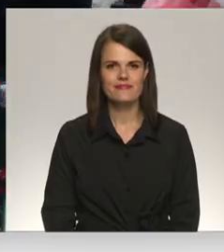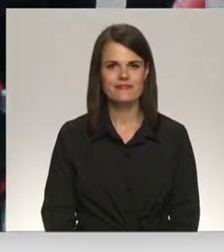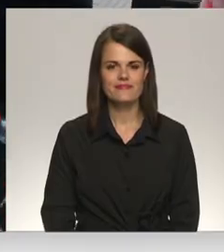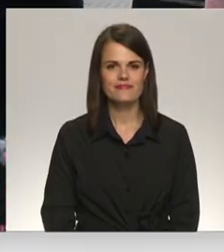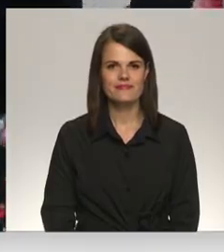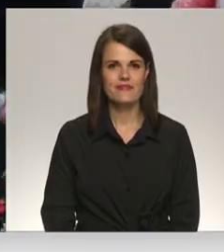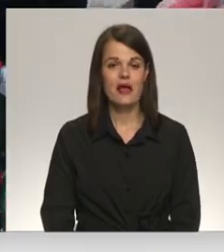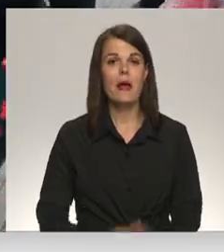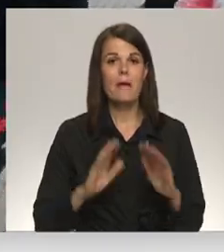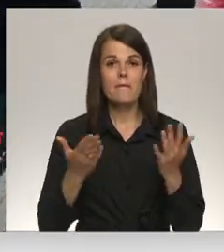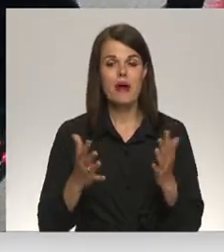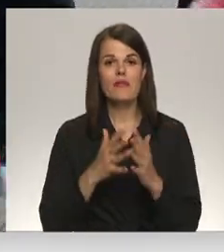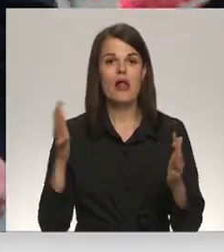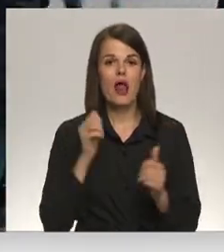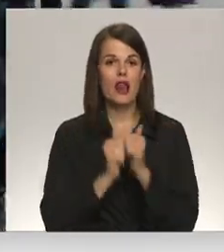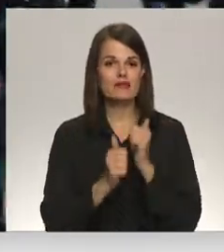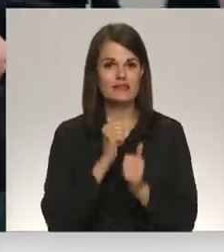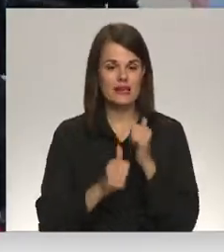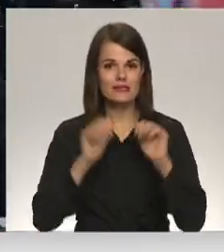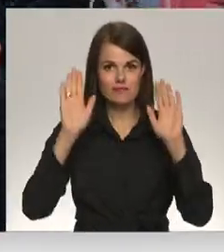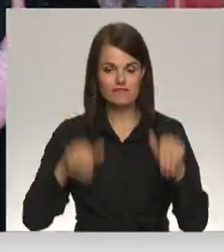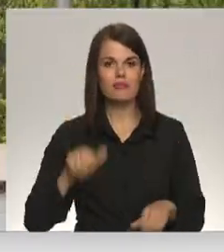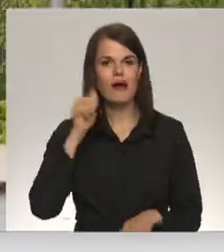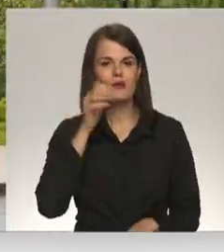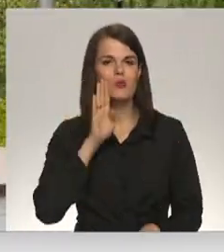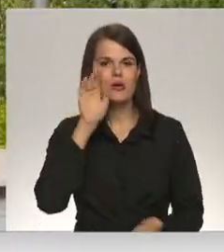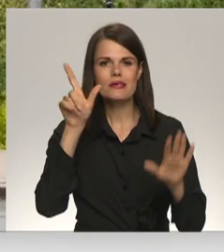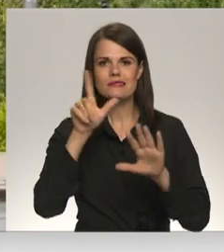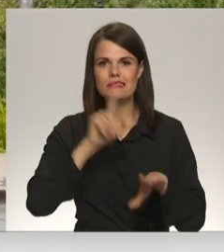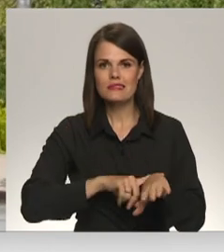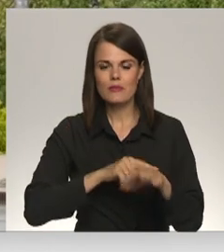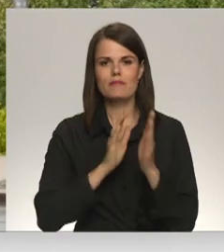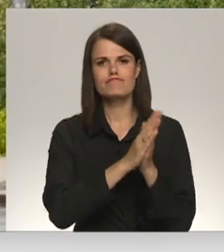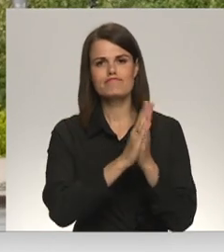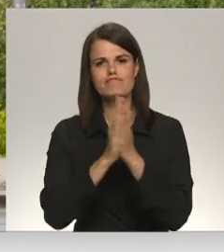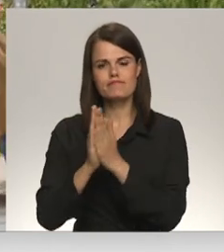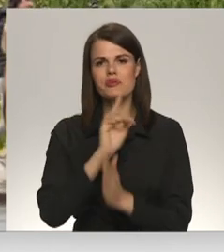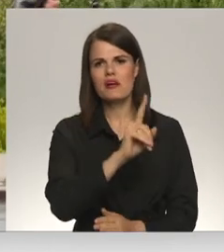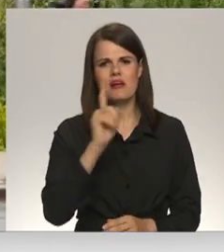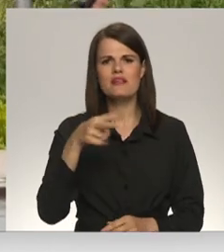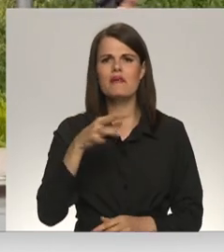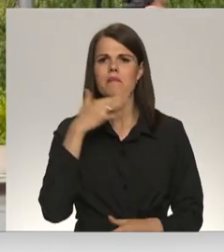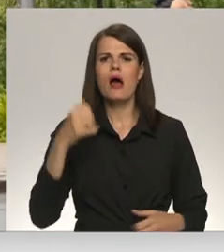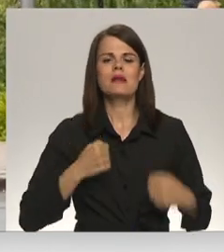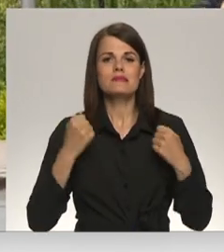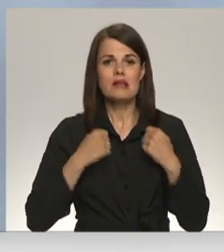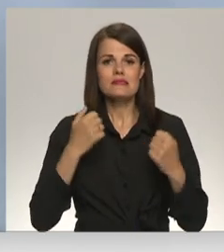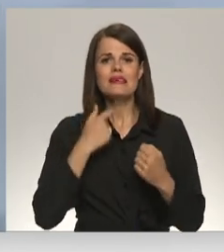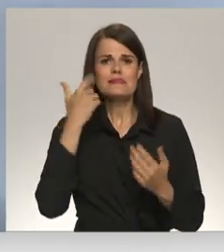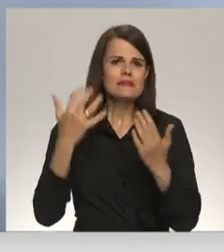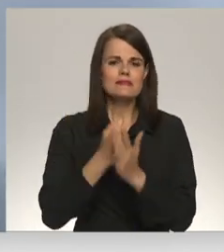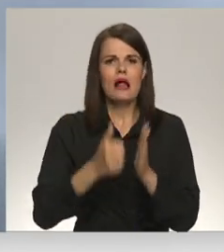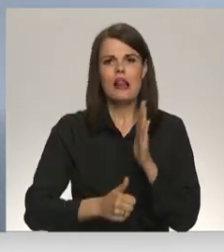Bet lielā maratona starta šāviens būs rīt no rīta 7:00. Rīkotāji aicina ikvienu dalībnieku nepārcensties un tiecoties pēc